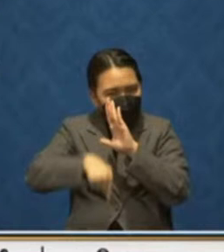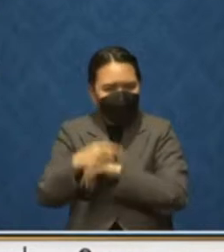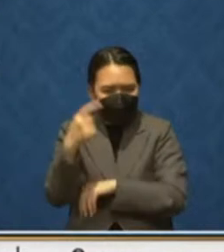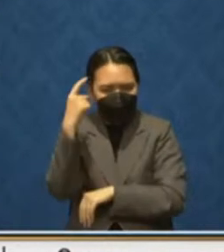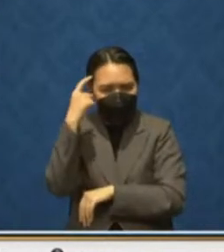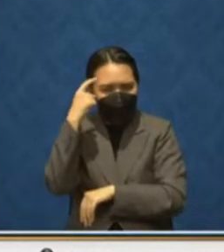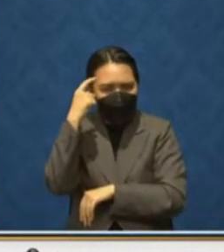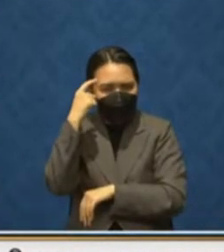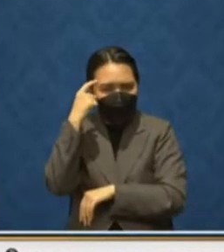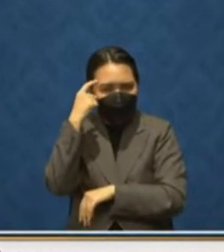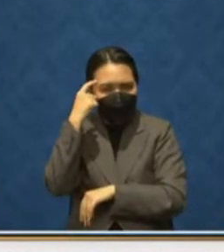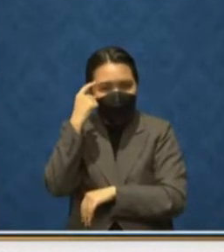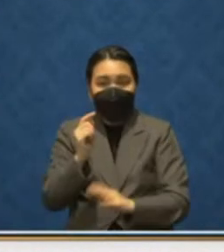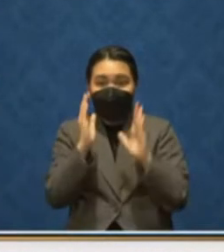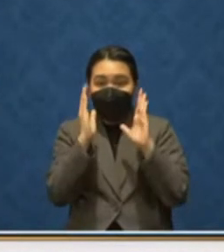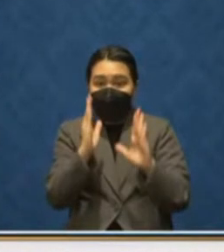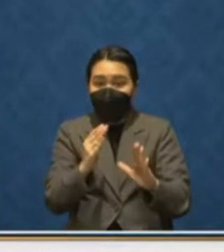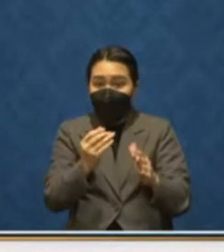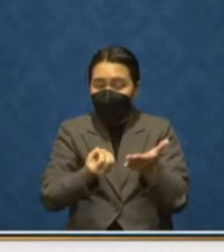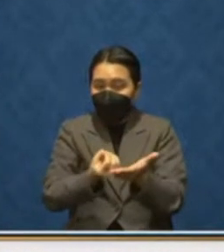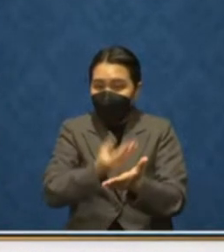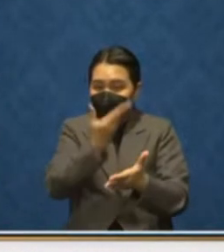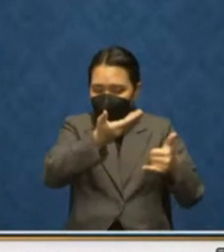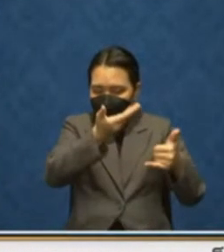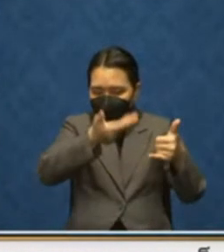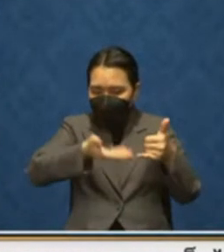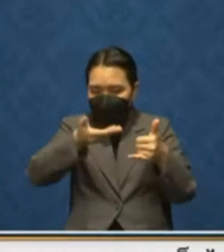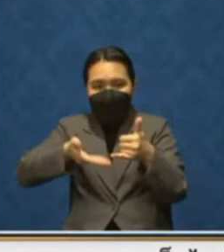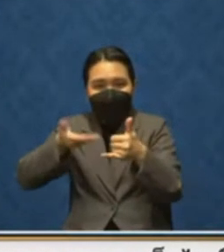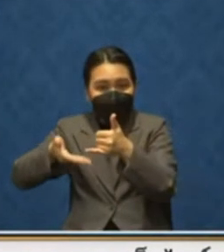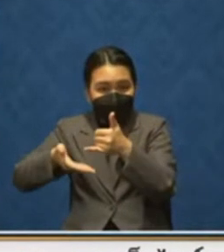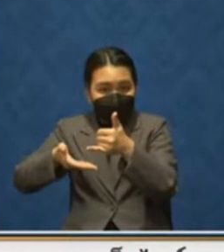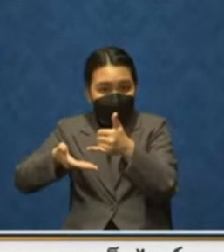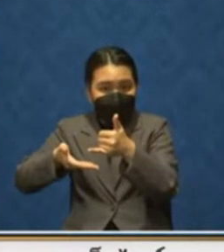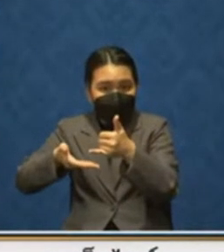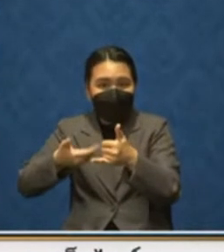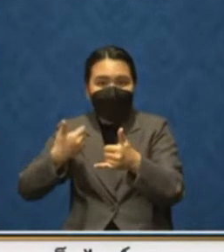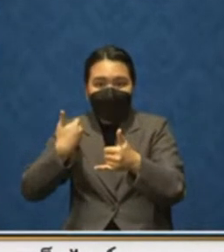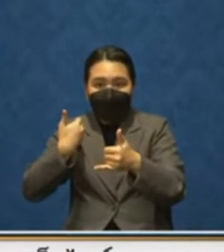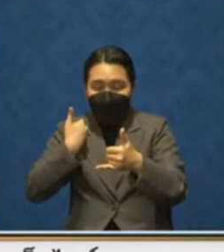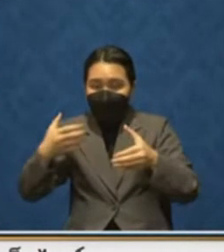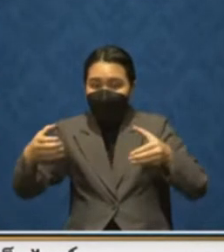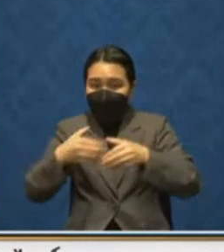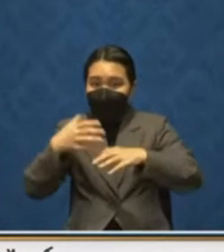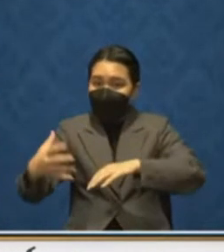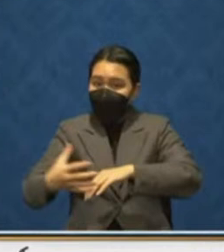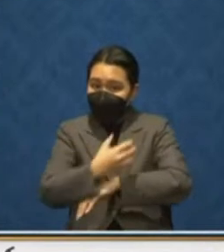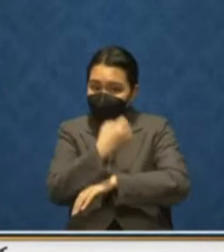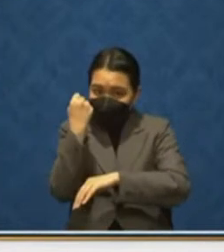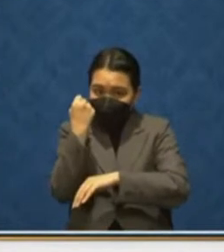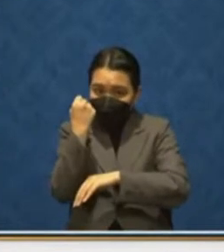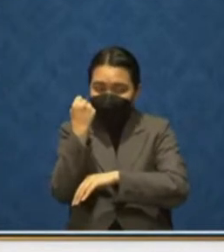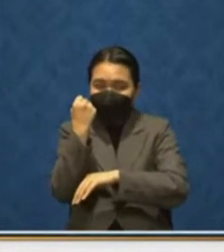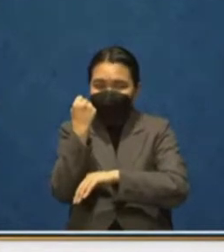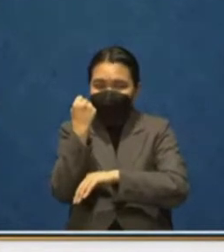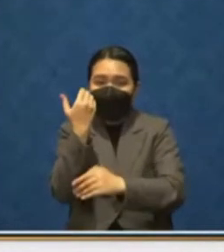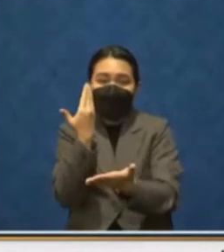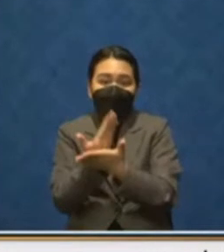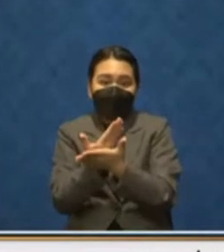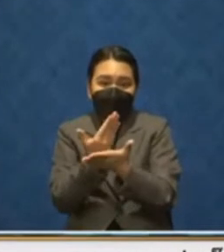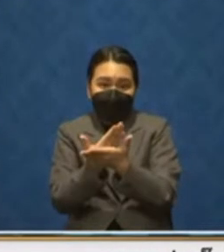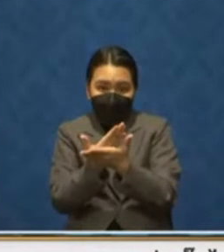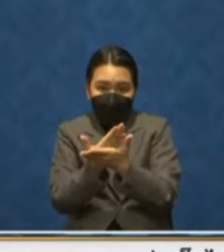ว่าบรรดามหาเศรษฐีเดี๋ยวนี้ก็สรรค์พรรคการเมืองนะครับให้การเมืองให้เอาเงินไป